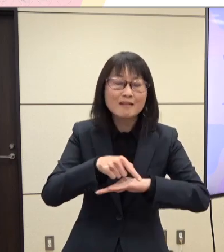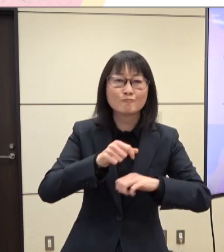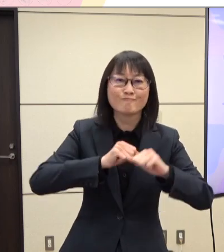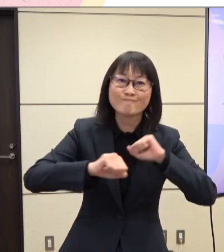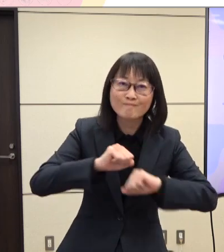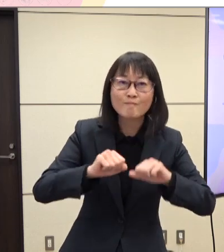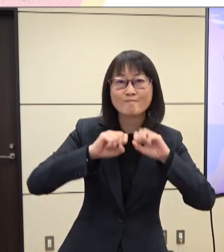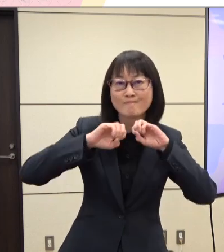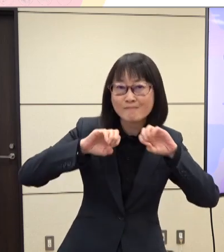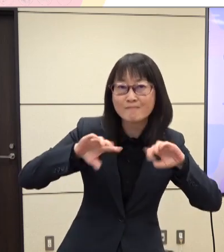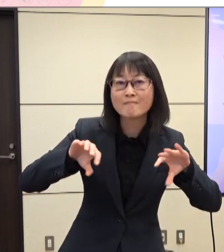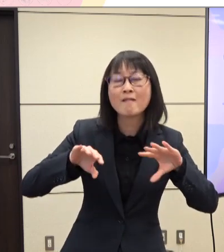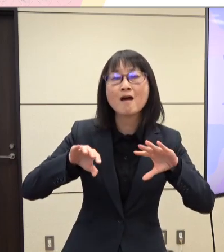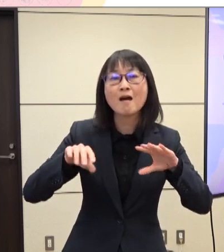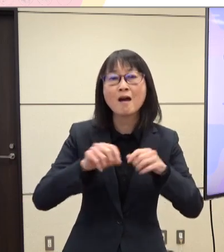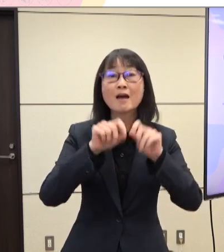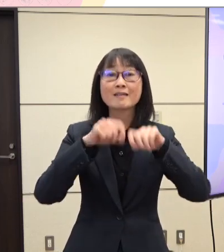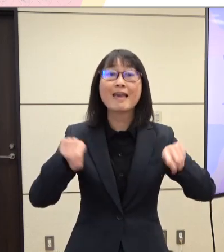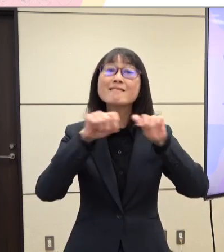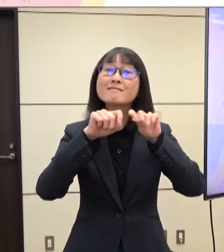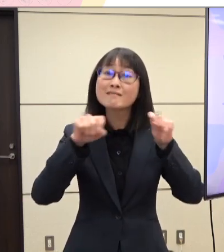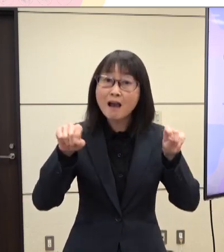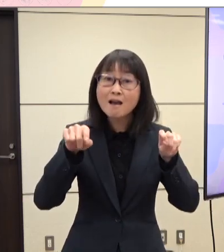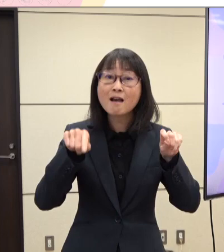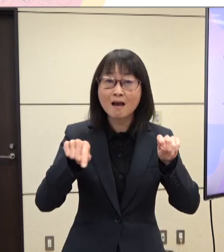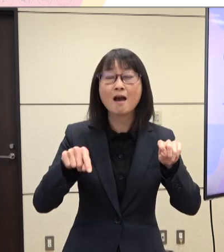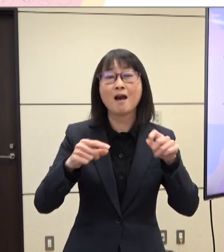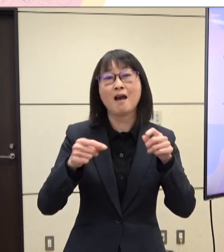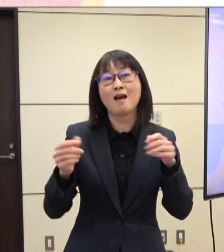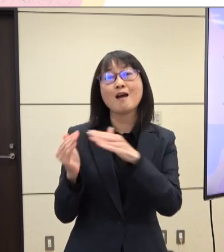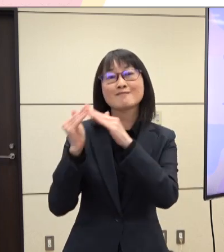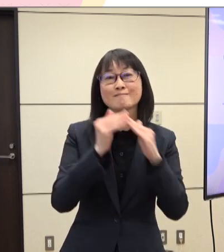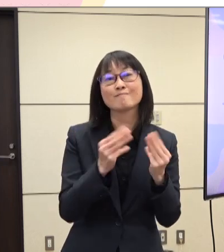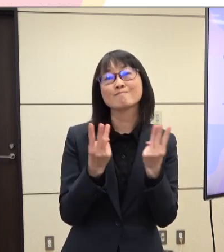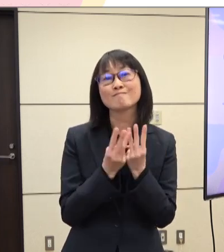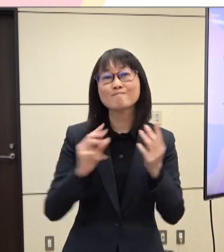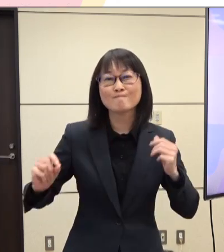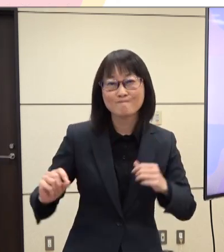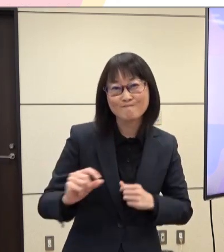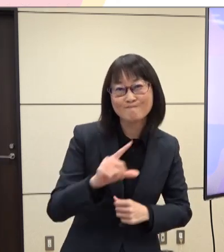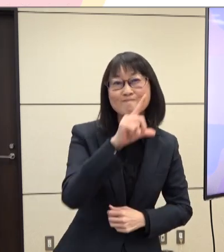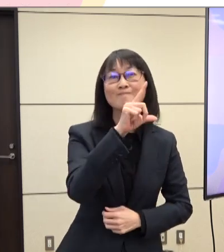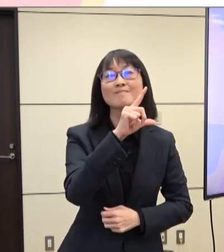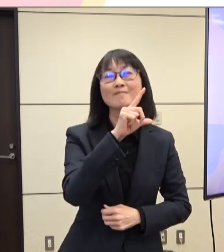ですね、非常にこう急速にも増えているという状況にあります。